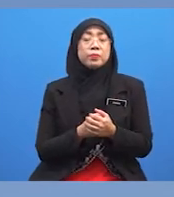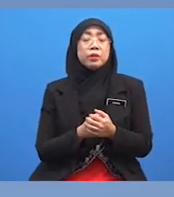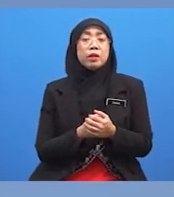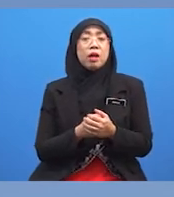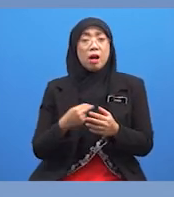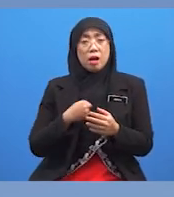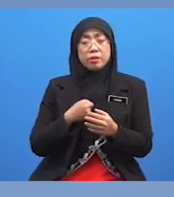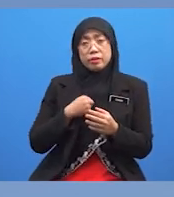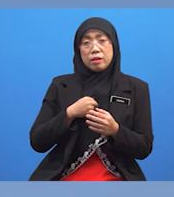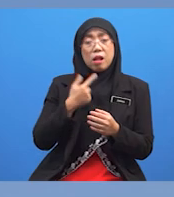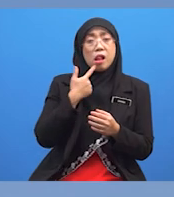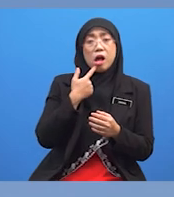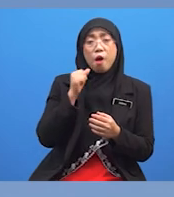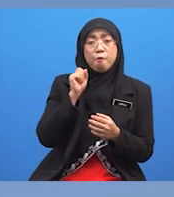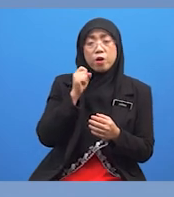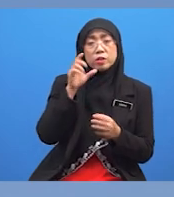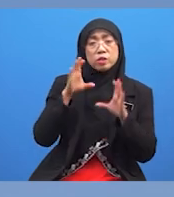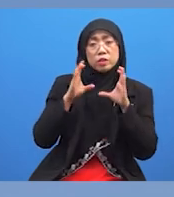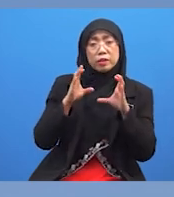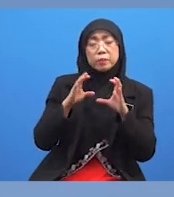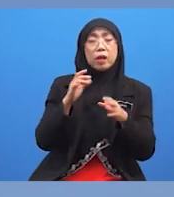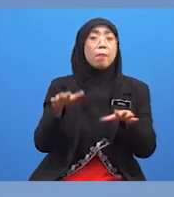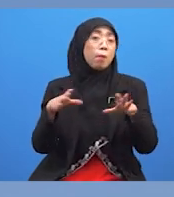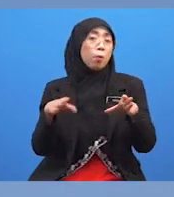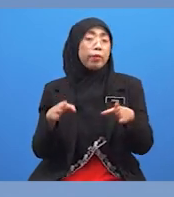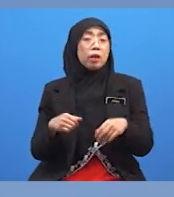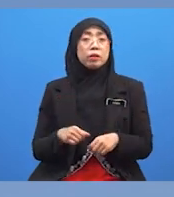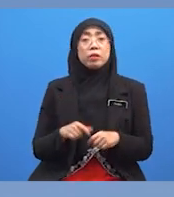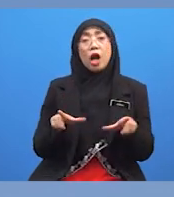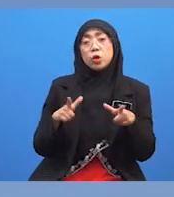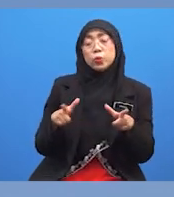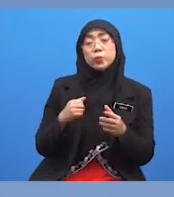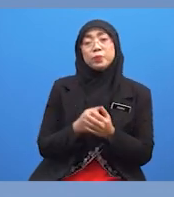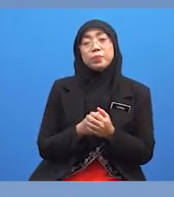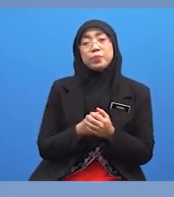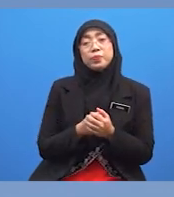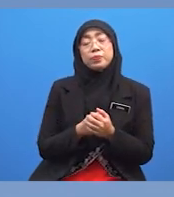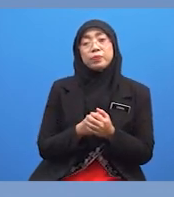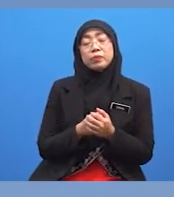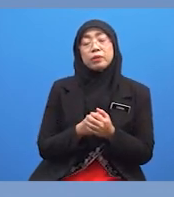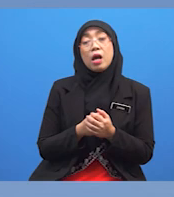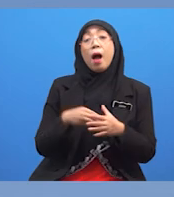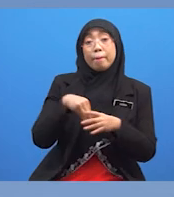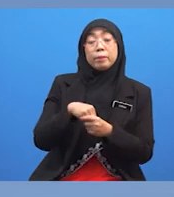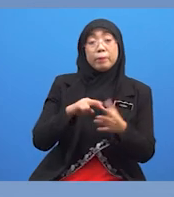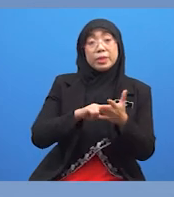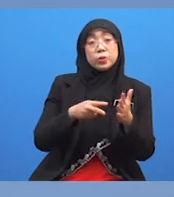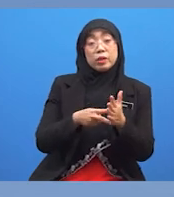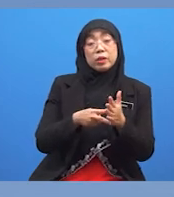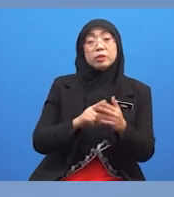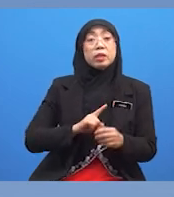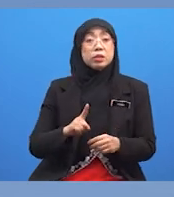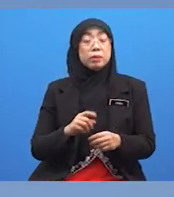niat, lafaz, perbuatan dan sebagainya. Dalam konteks ini, aspek keagamaan